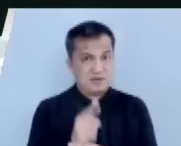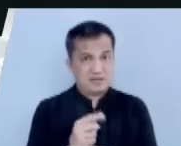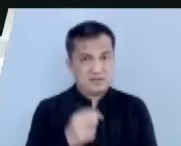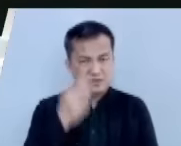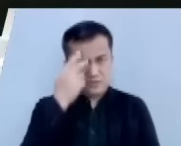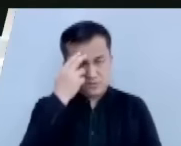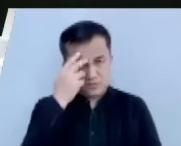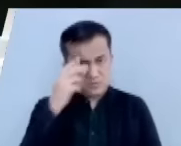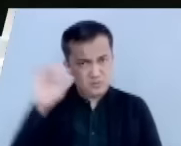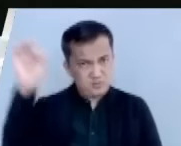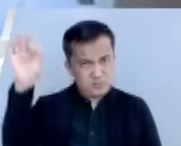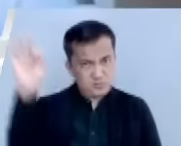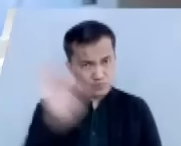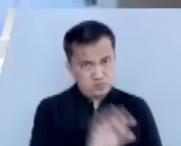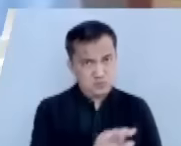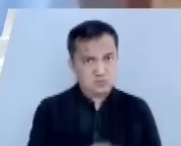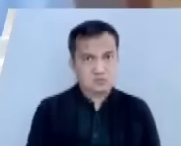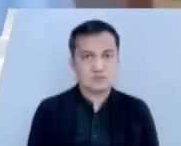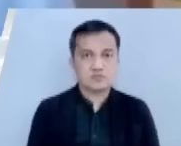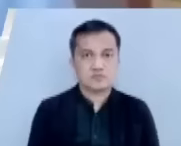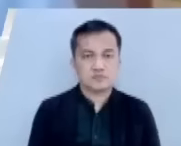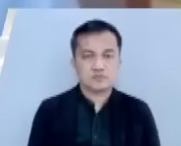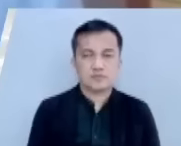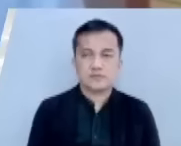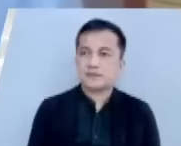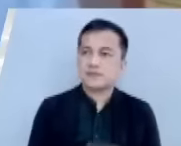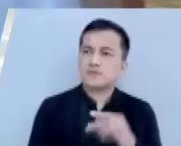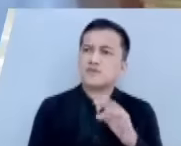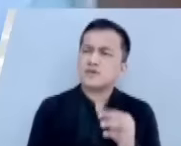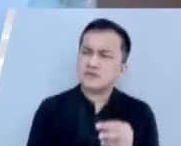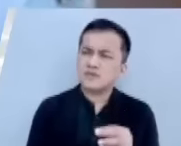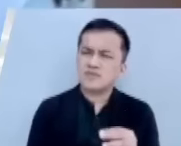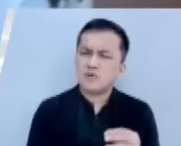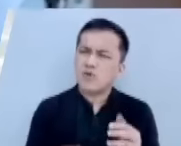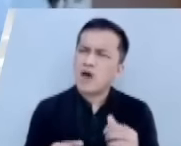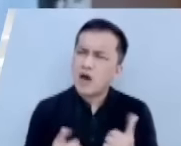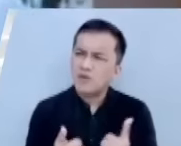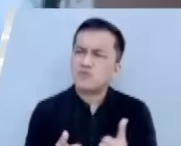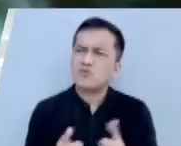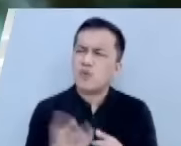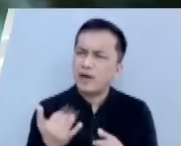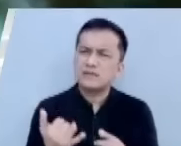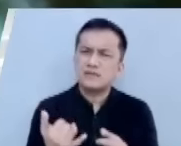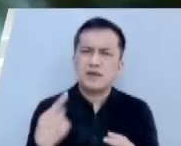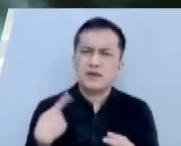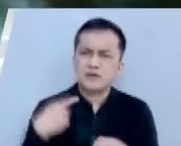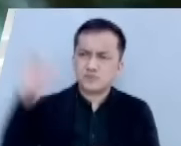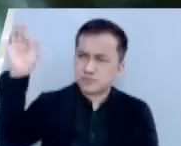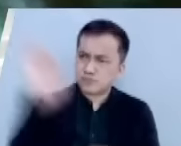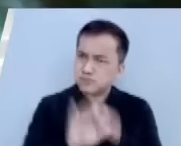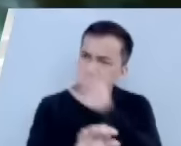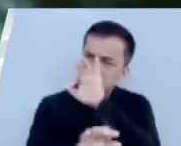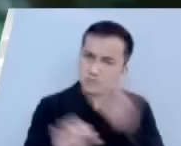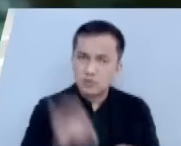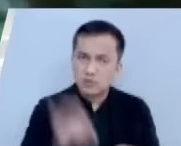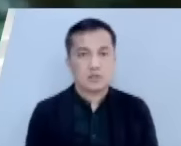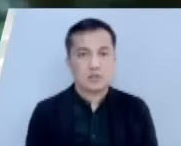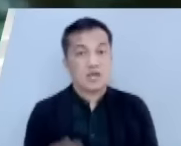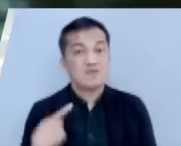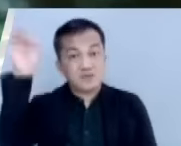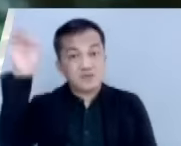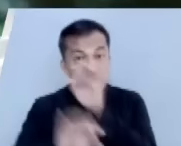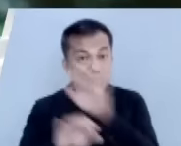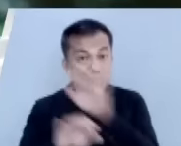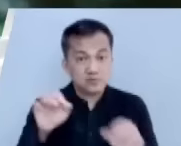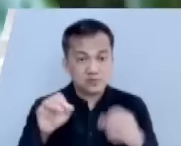ito? Kuya Kim, bakit ba nagkakaroon ng meteor shower? Kuya Kim, ano na? Nagkakaroon ng meteor shower kapag ang Earth ay dumadaan